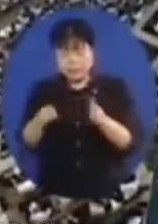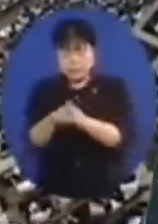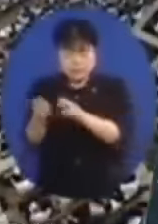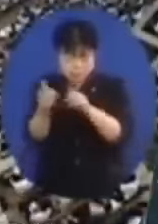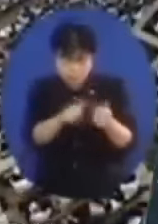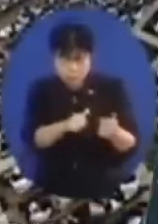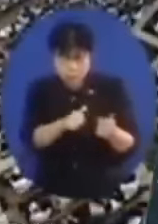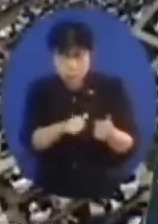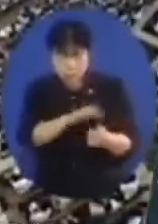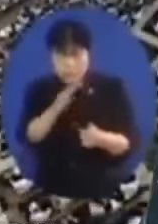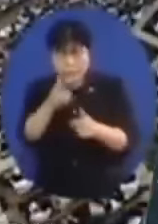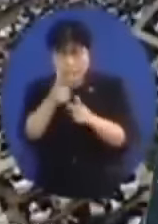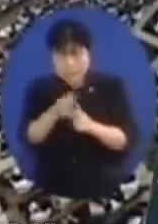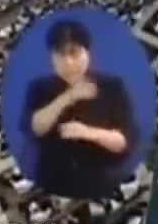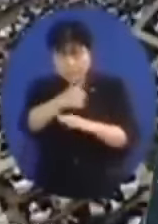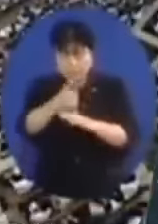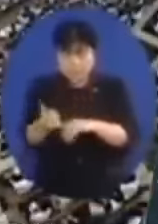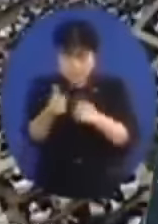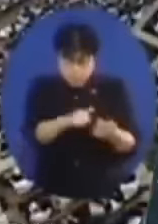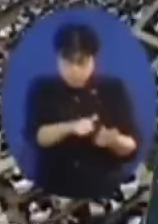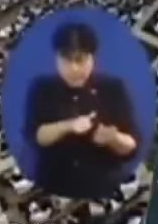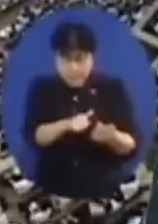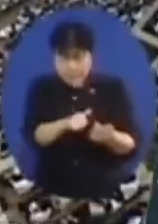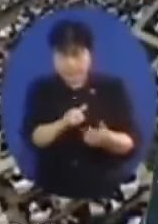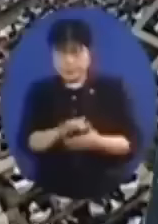죽으심으로 우리가 예수 그리스도의 죽음에